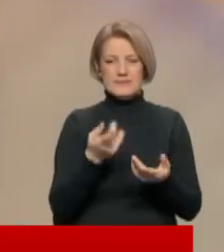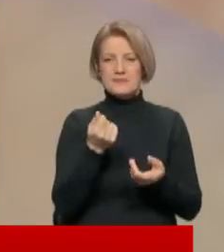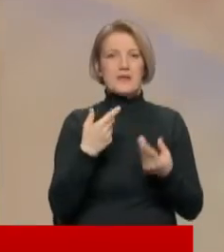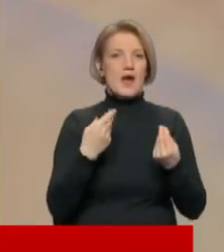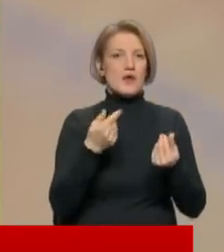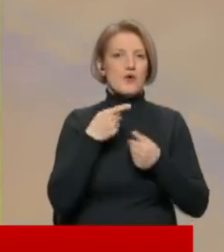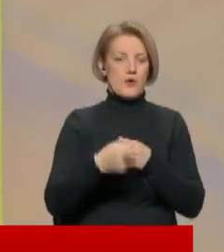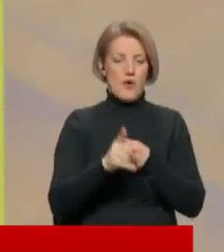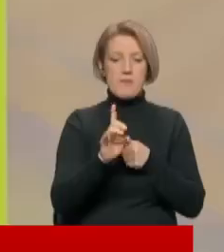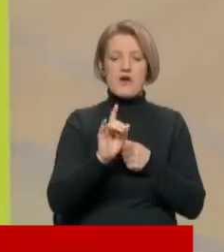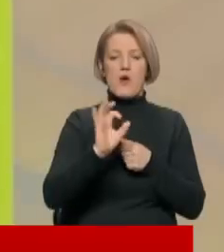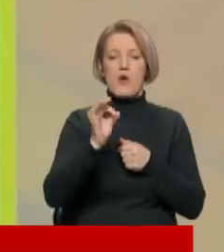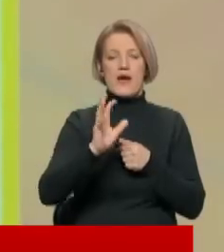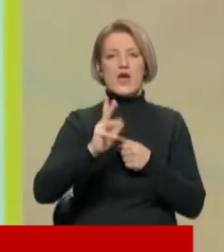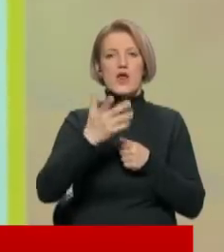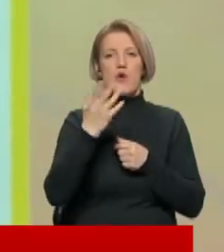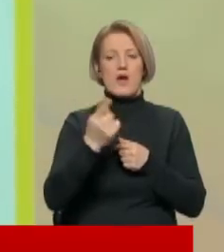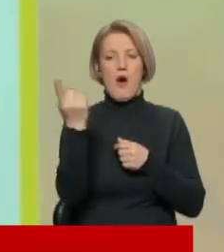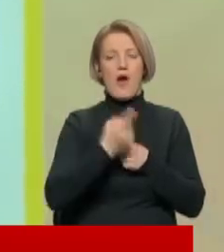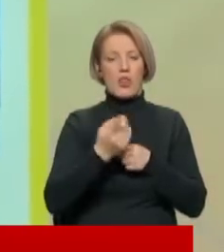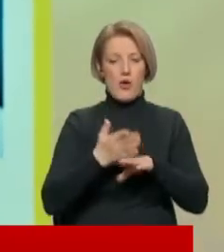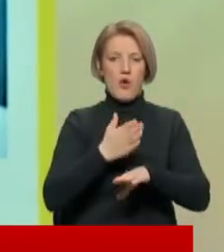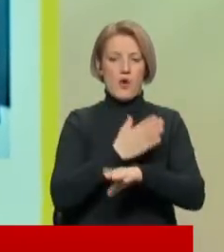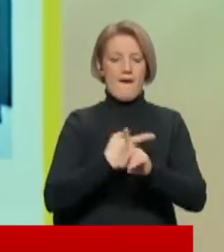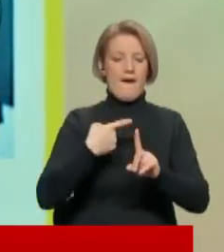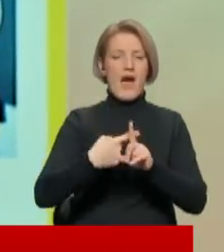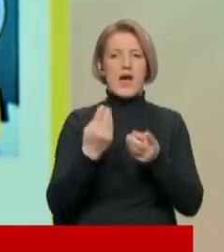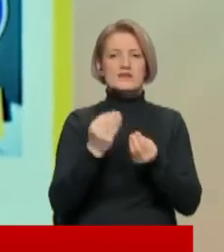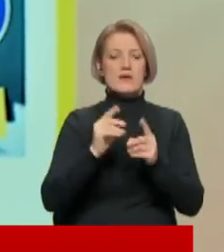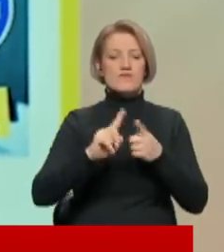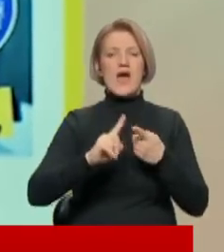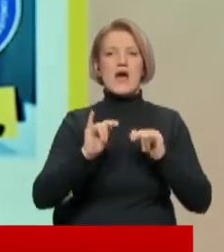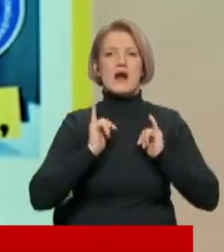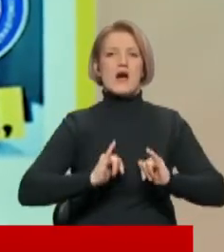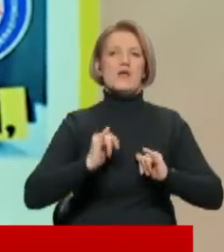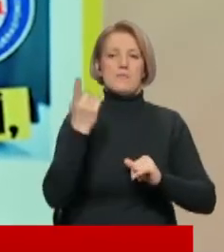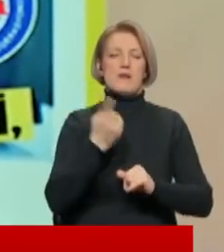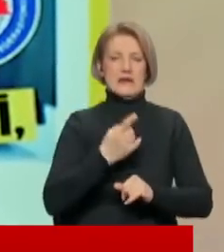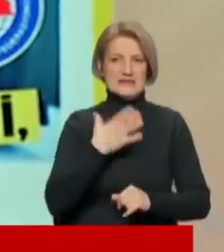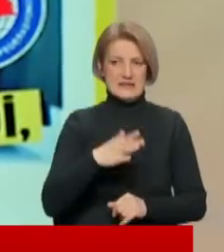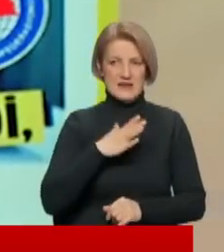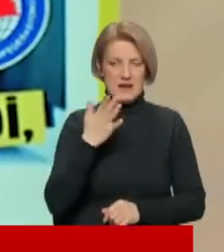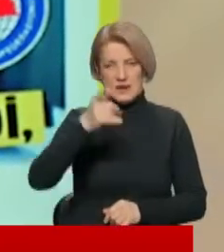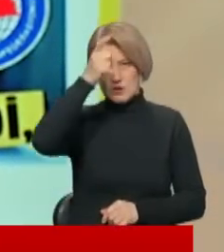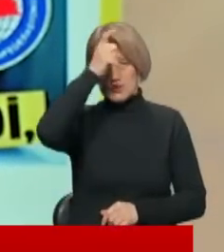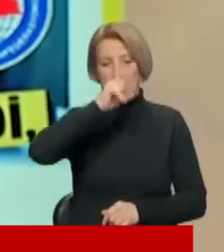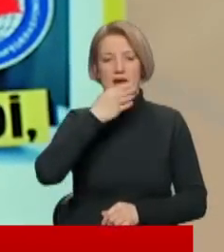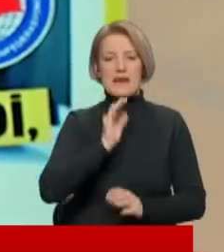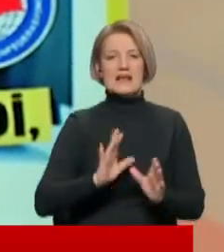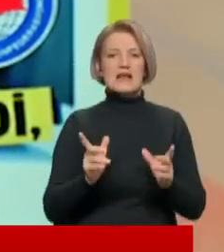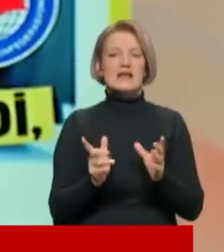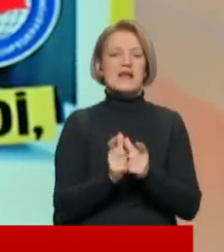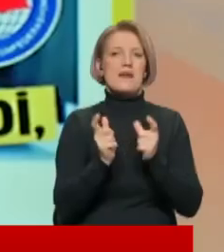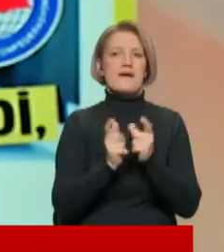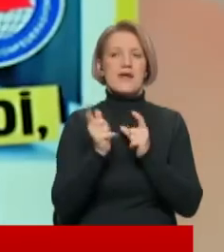Ocak'ta geçerli olacak oranlardan önce ek zam ve refah Payı talebini dile getirirken Türkiye Emekliler